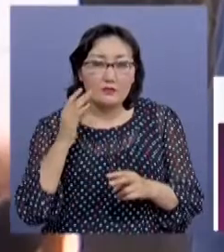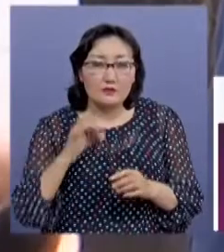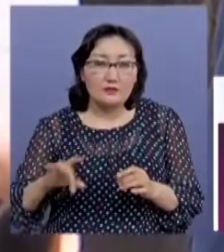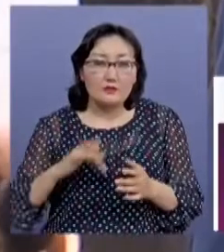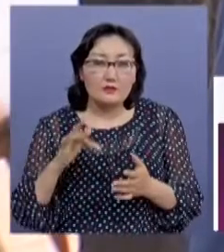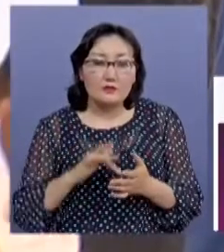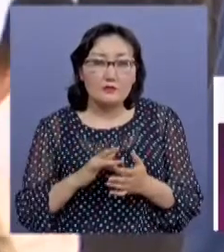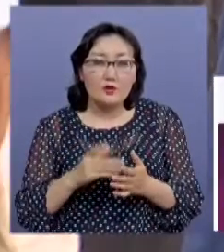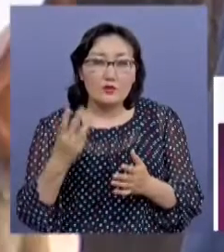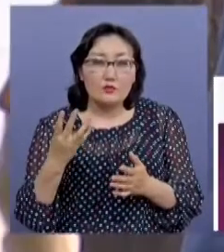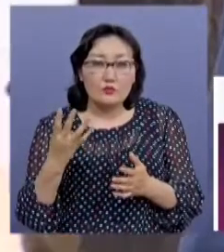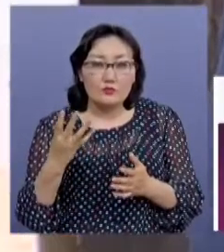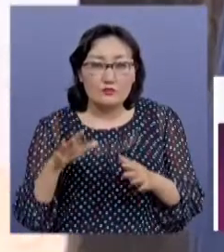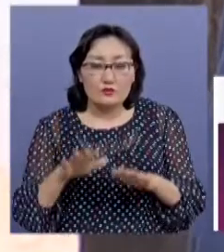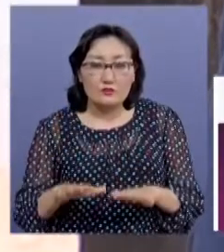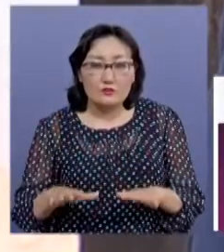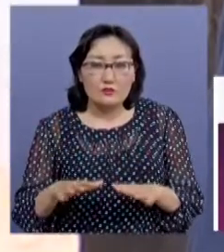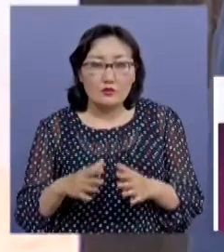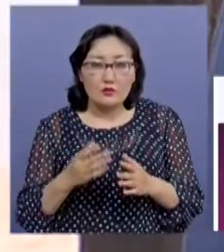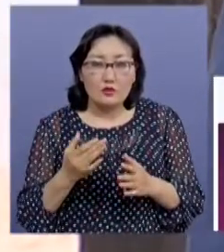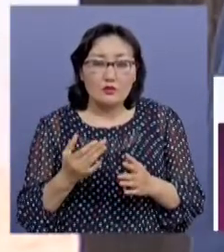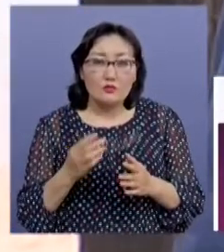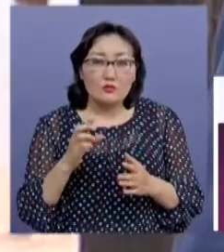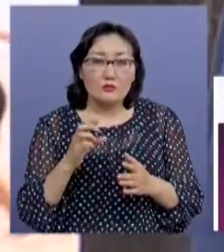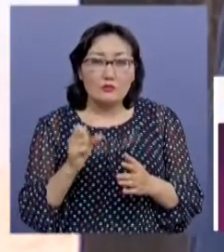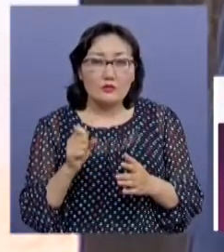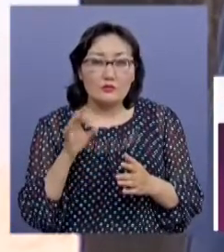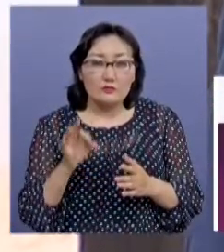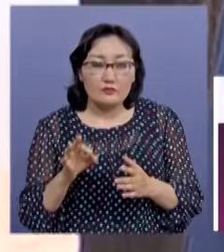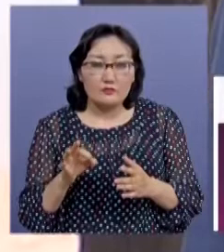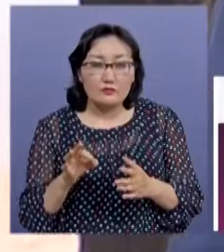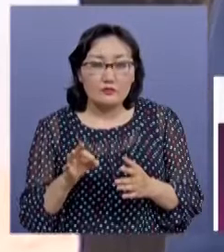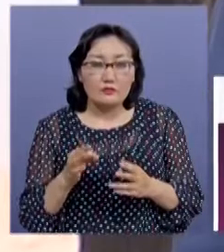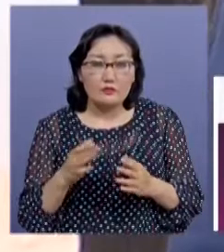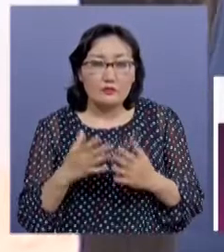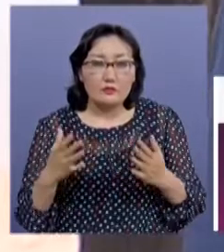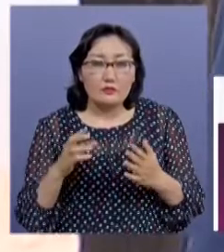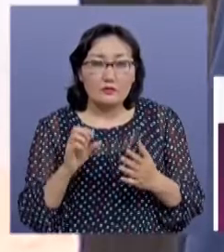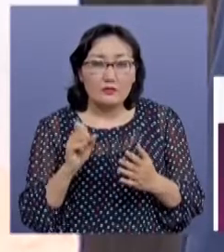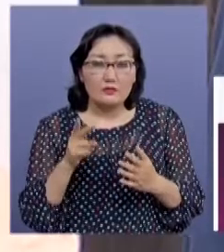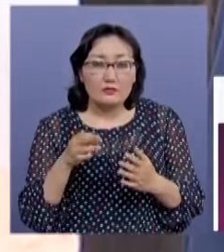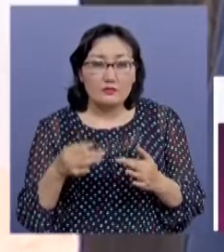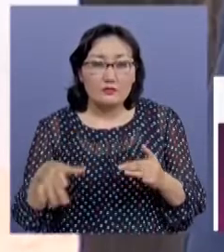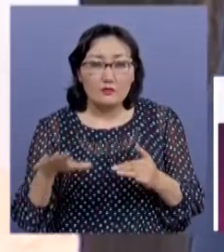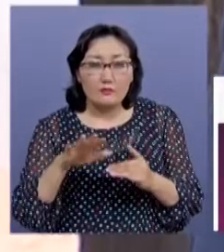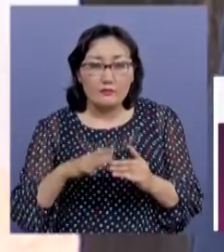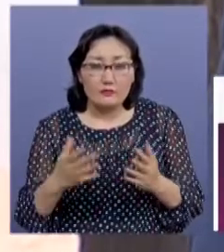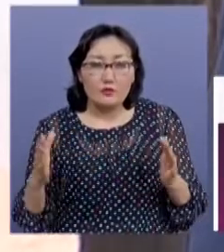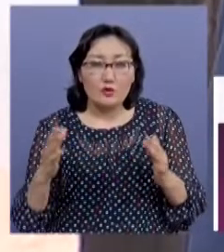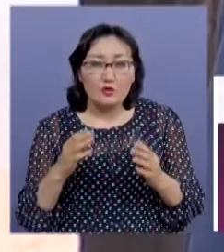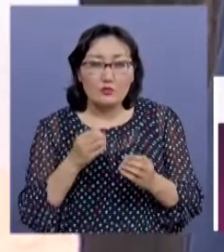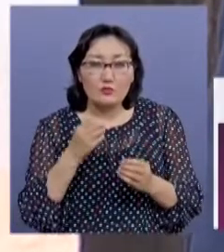таңда 4 жер. Ол үлкен Алматы каналы дейді, бак. Сол үлкен Алматы қаласына Пархаш,